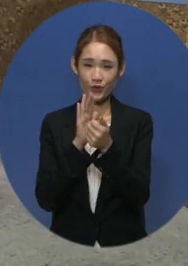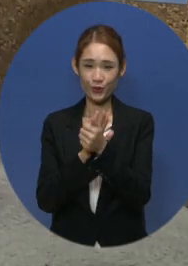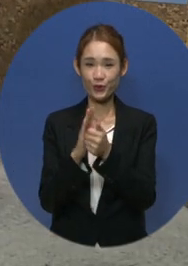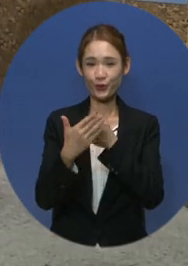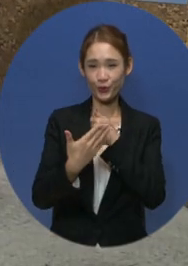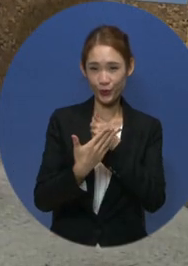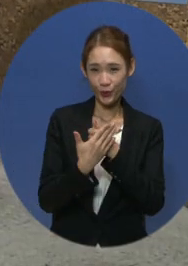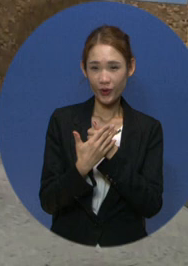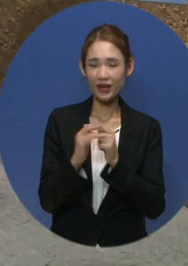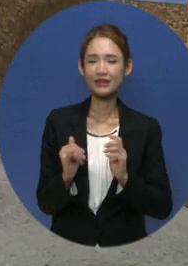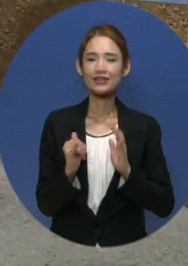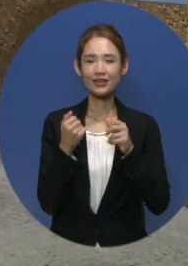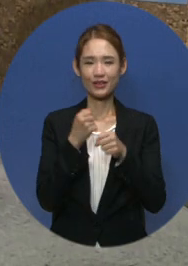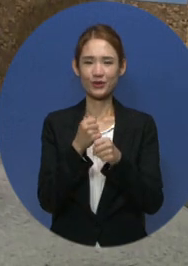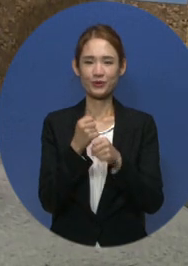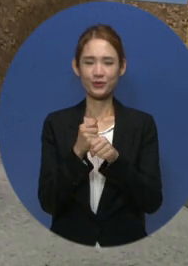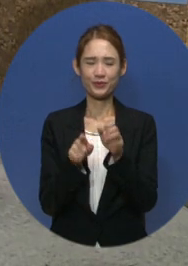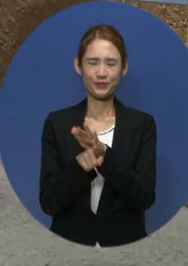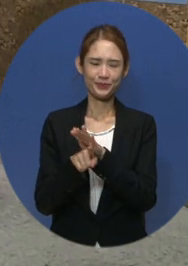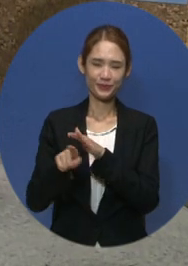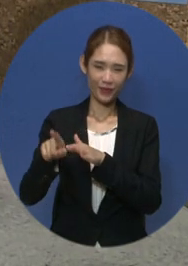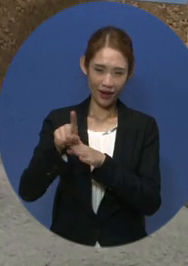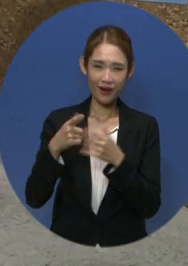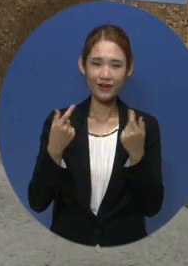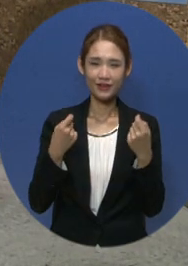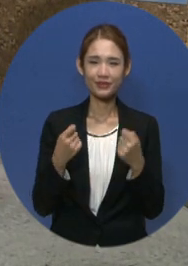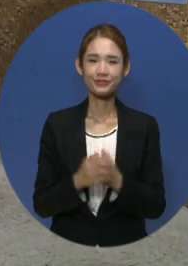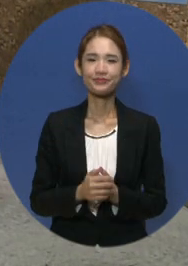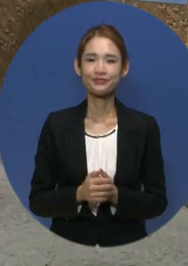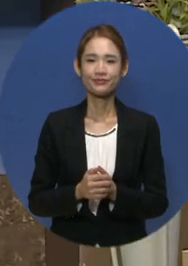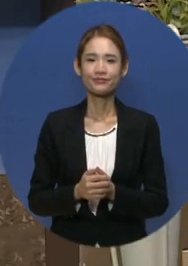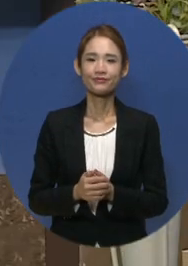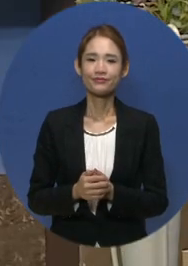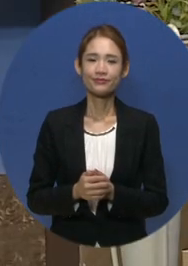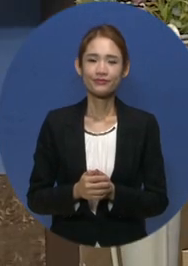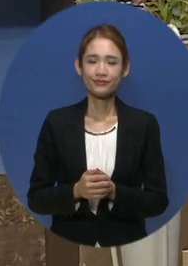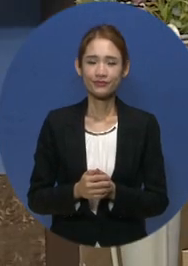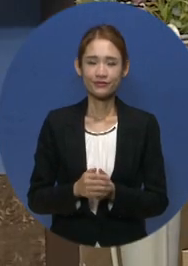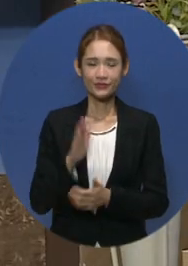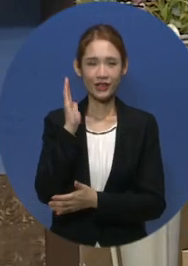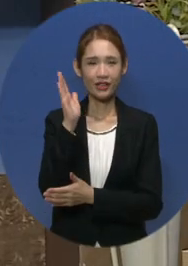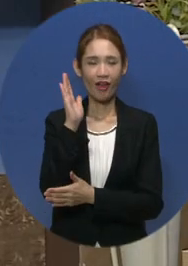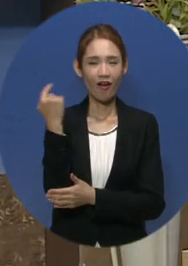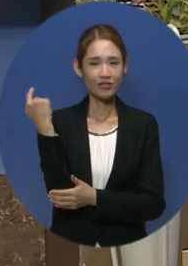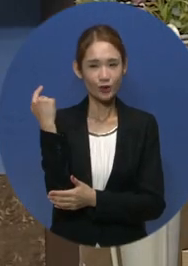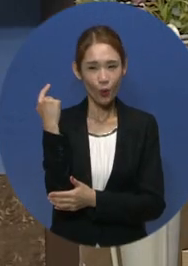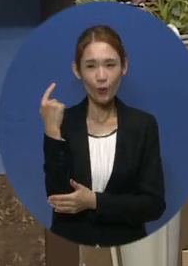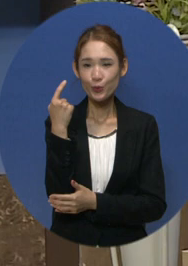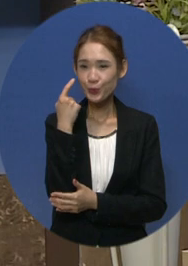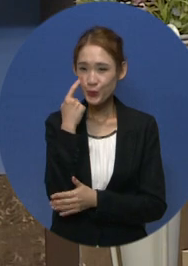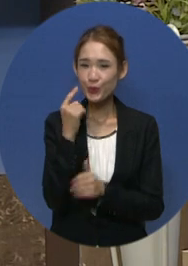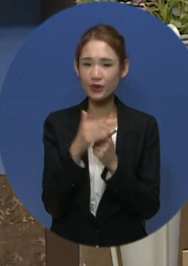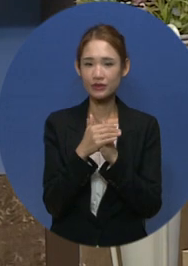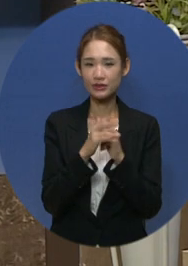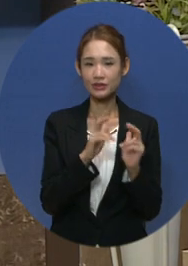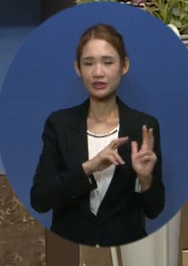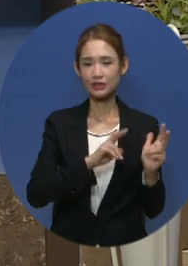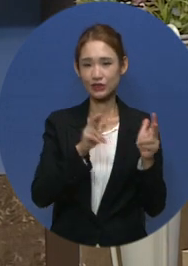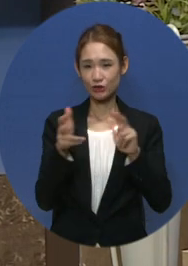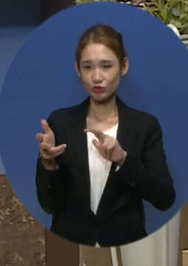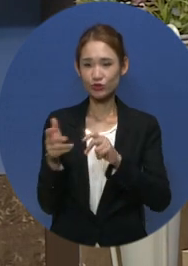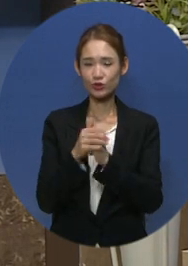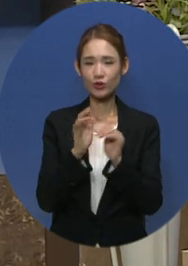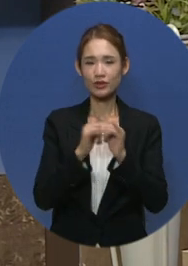네, 사는 네, 이런 세상을 만드는데 앞장서고 네, 계신 것 같은데요. 네, 네. 근데 또 이제 말씀을 듣다 보니까 지금은 이제 또 이 지구촌 사회에서